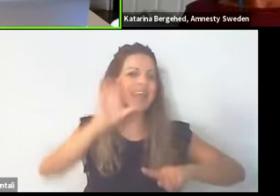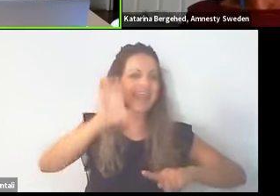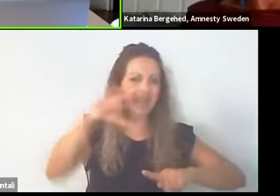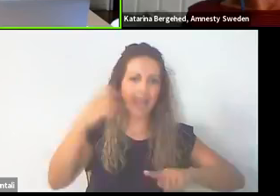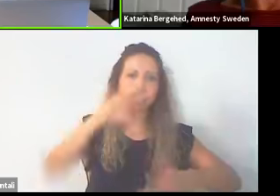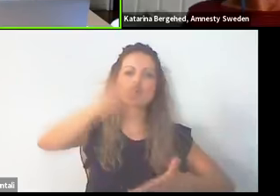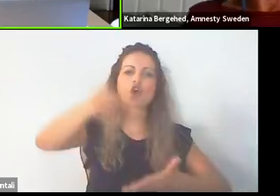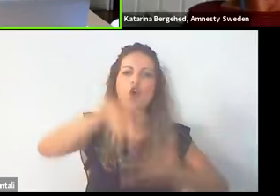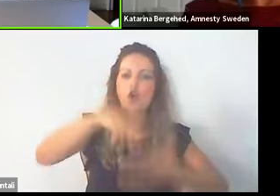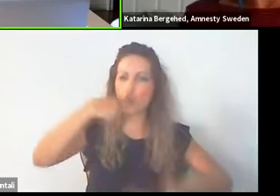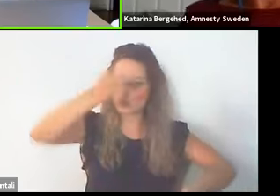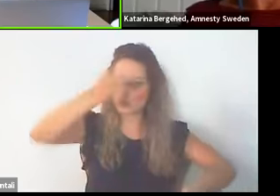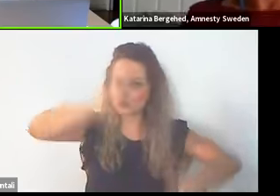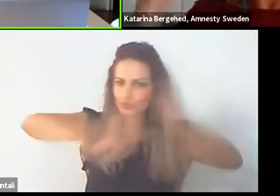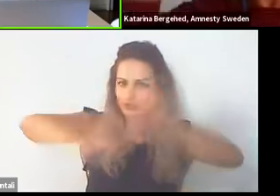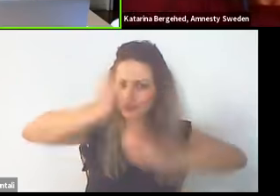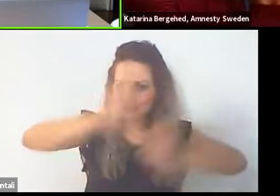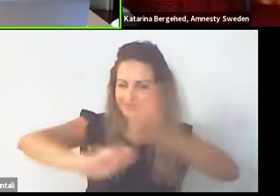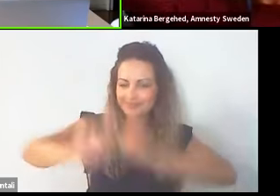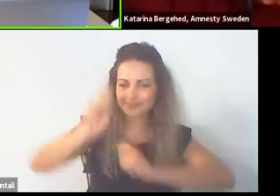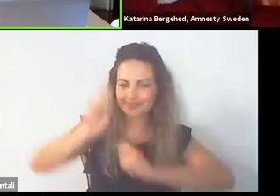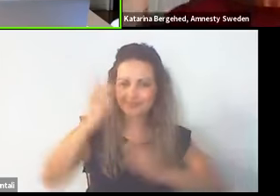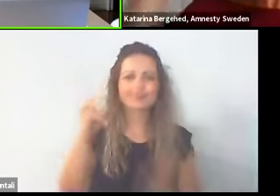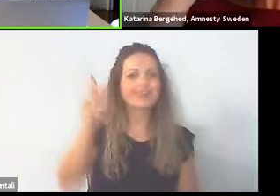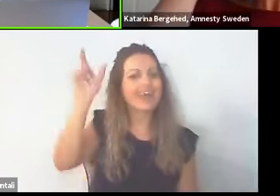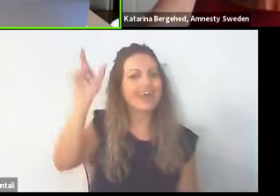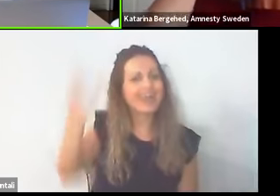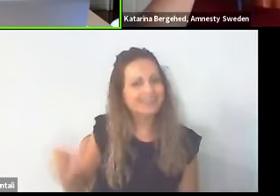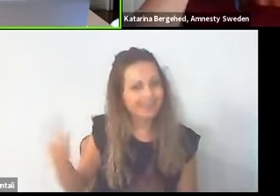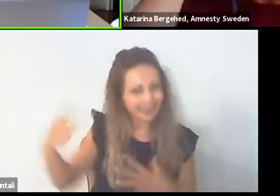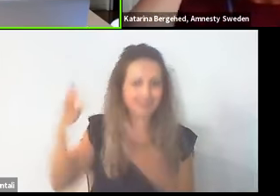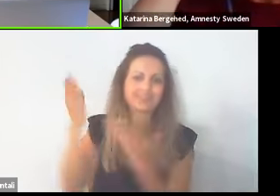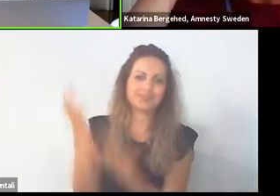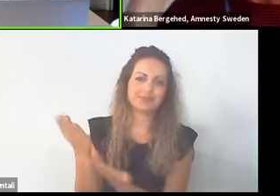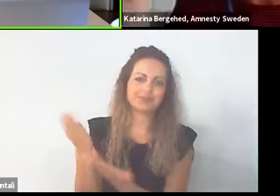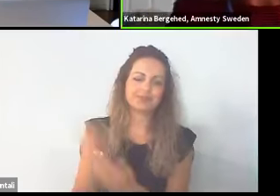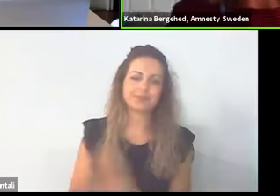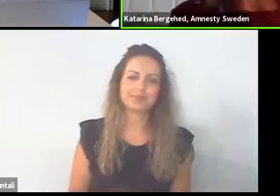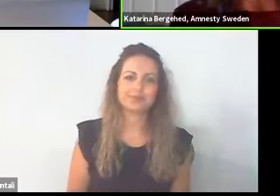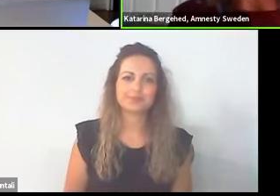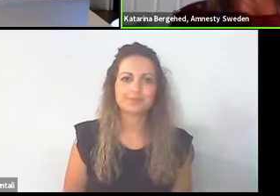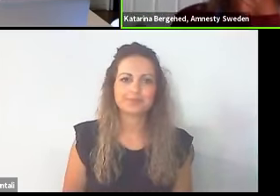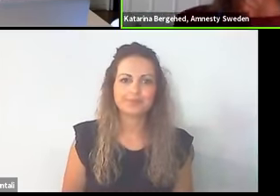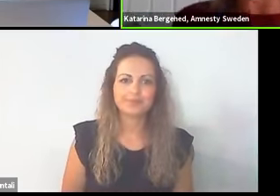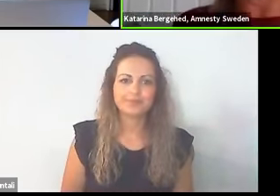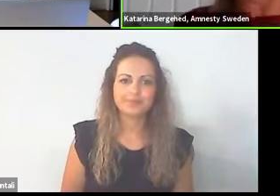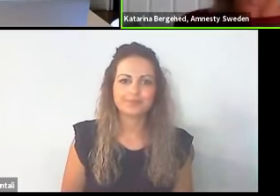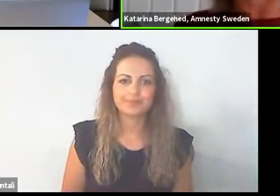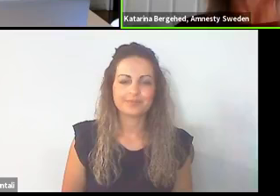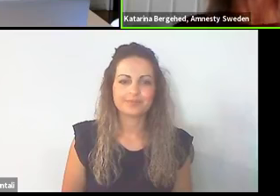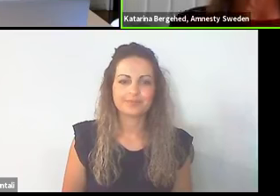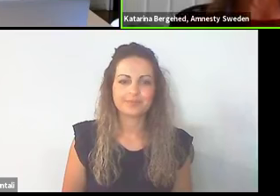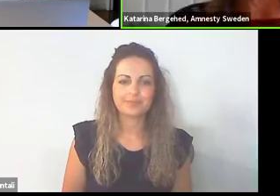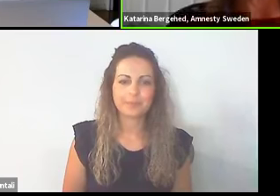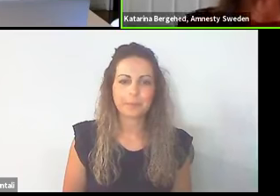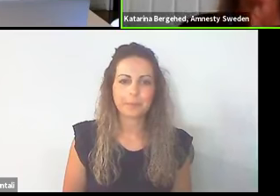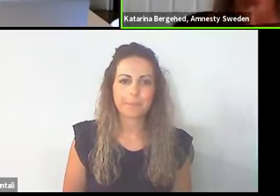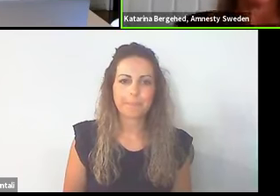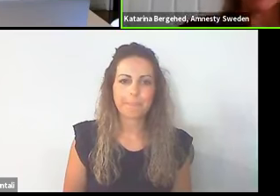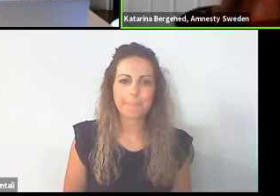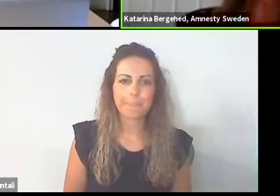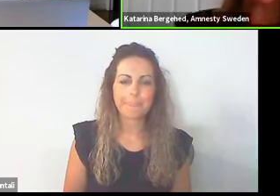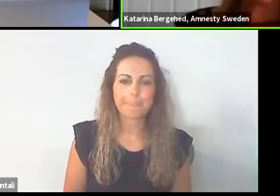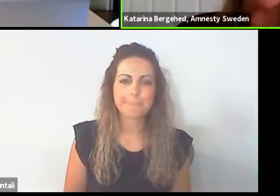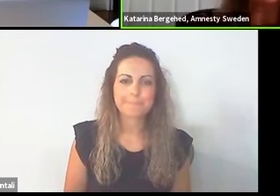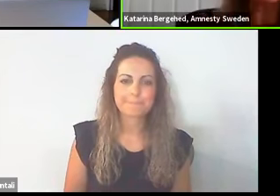ρόλους. Καταρίνα, you have the floor. Hello, thank you so much. Thank you for